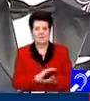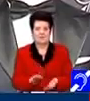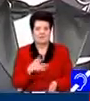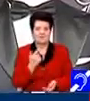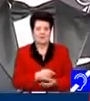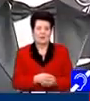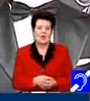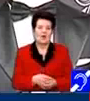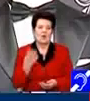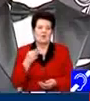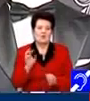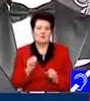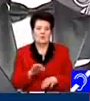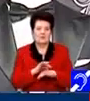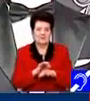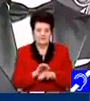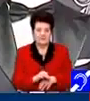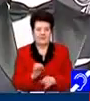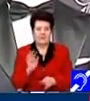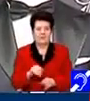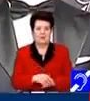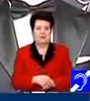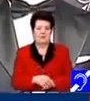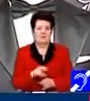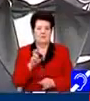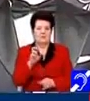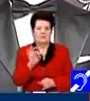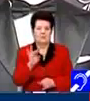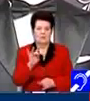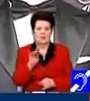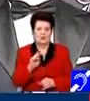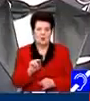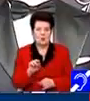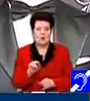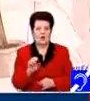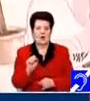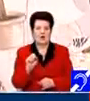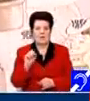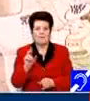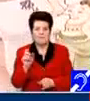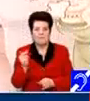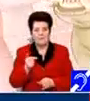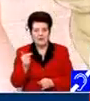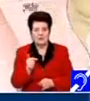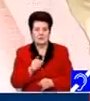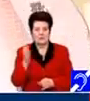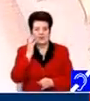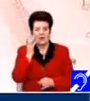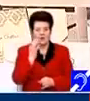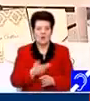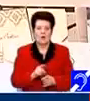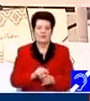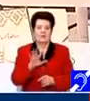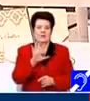Smokingul poate fi purtat în culori foarte diverse, de la bordeaux, albastru, negru. Invitațiile variază de